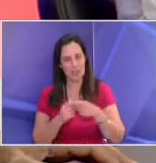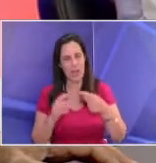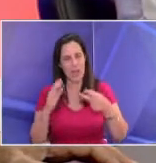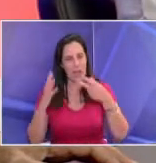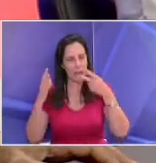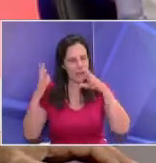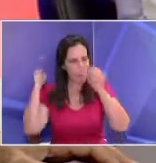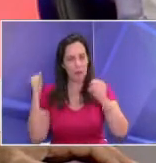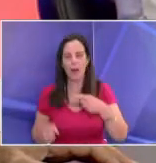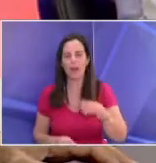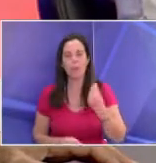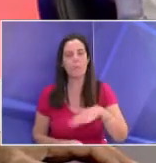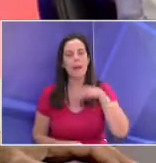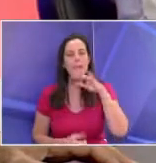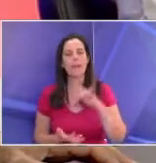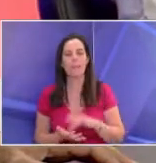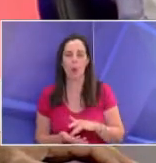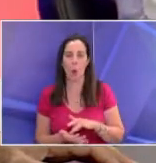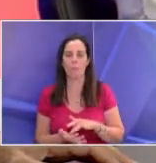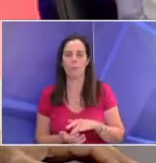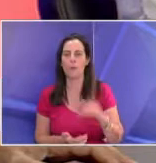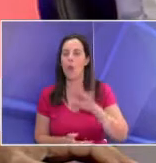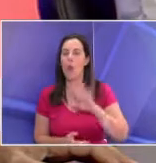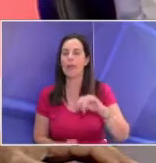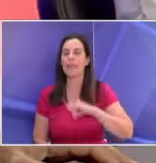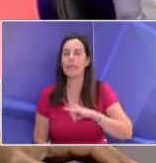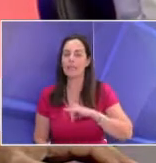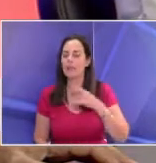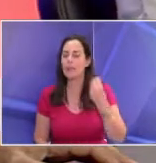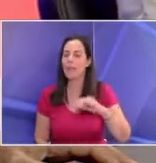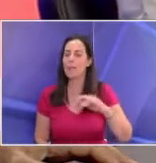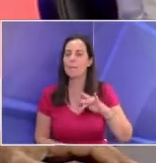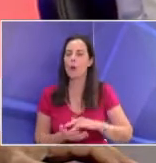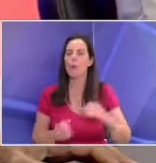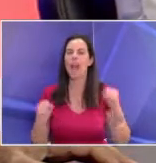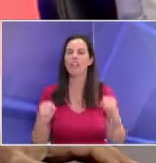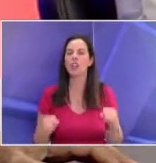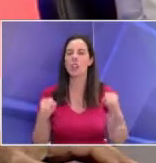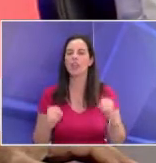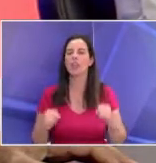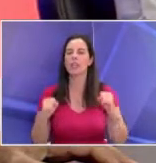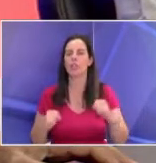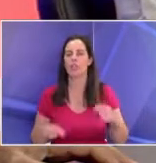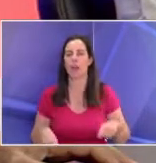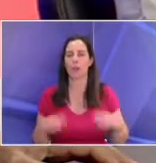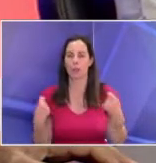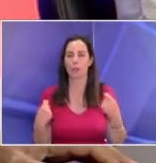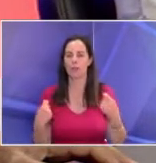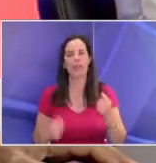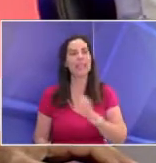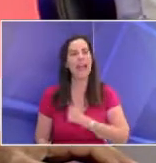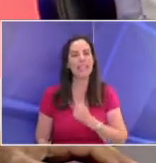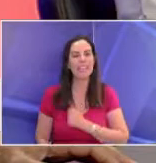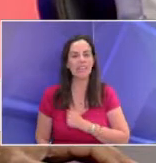דיפלומטיה, אנחנו לא נותנים מספיק מקום, לא רק לאינטרסים, צריך לתת מקום גם לתשתית, תשתית תרבותית, מיתית,